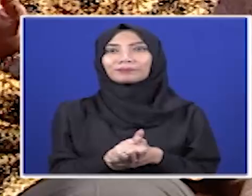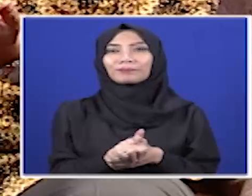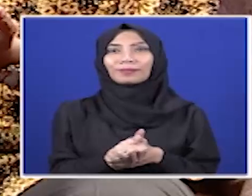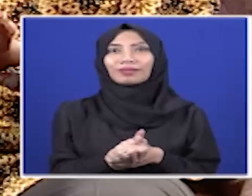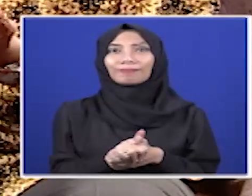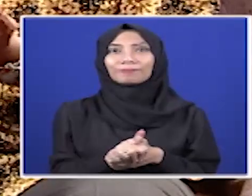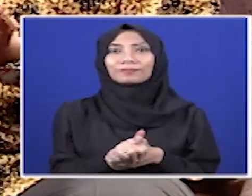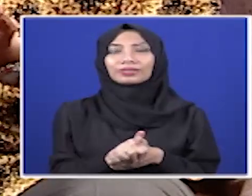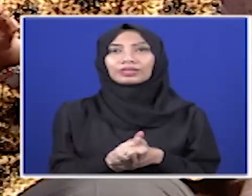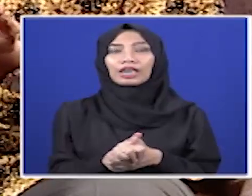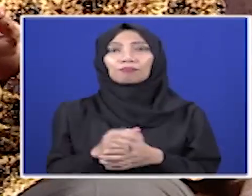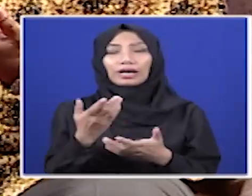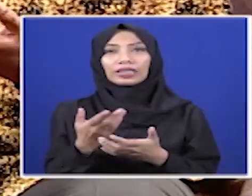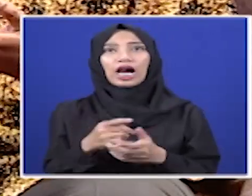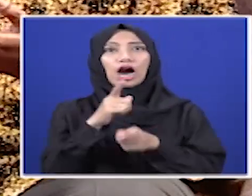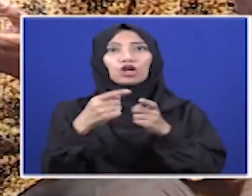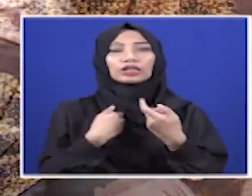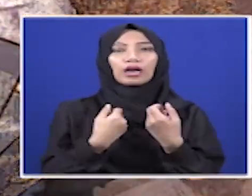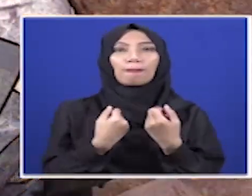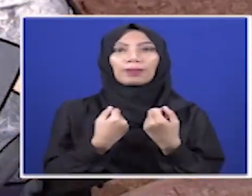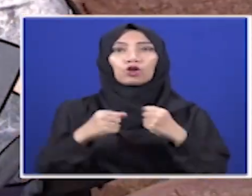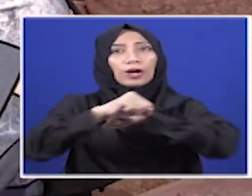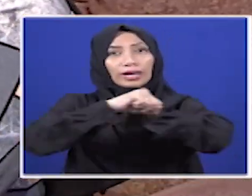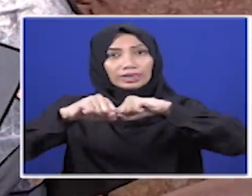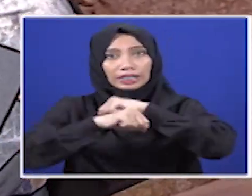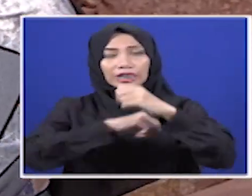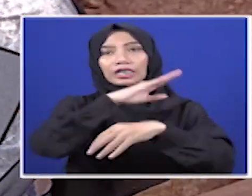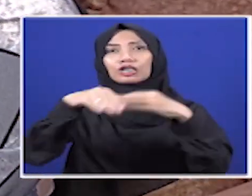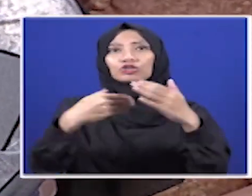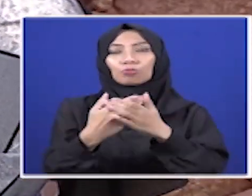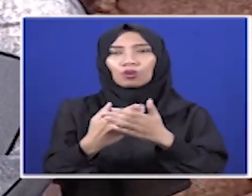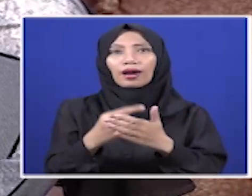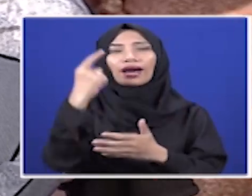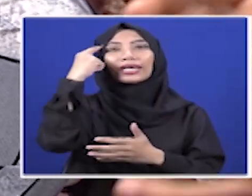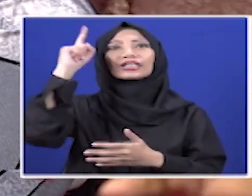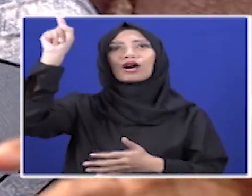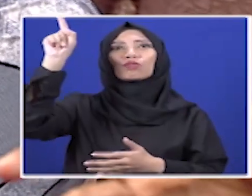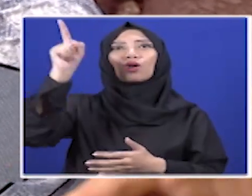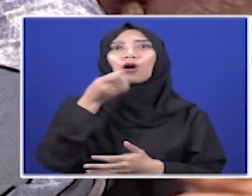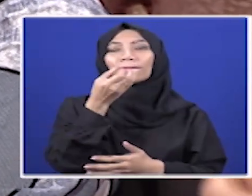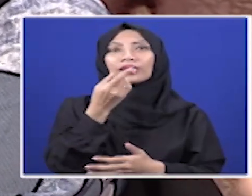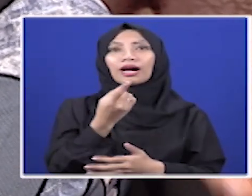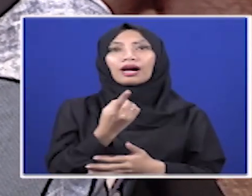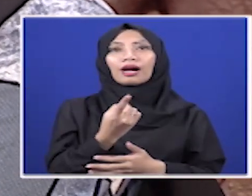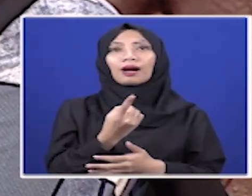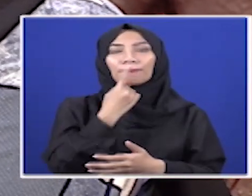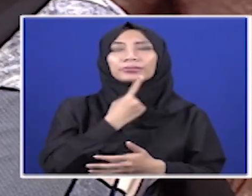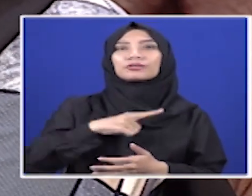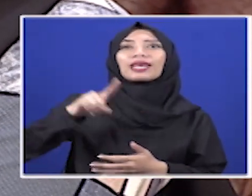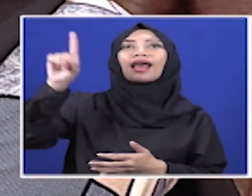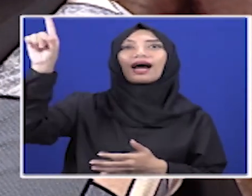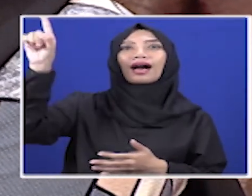diawali apa atas izinmu ya Allah saya memulai kegiatan ini dan atas